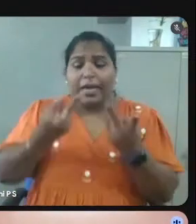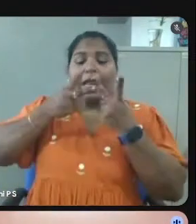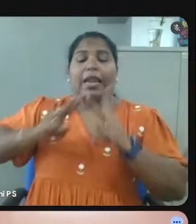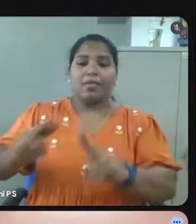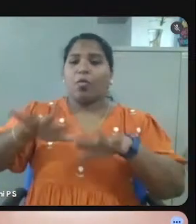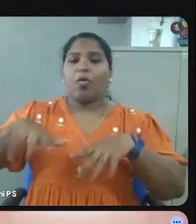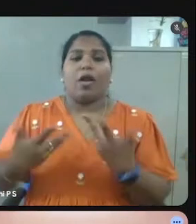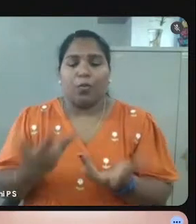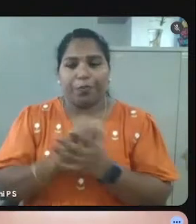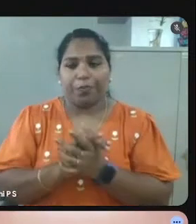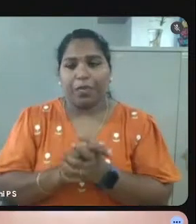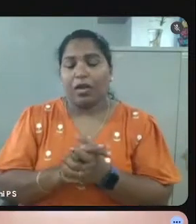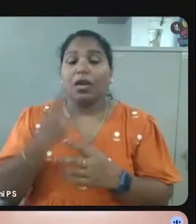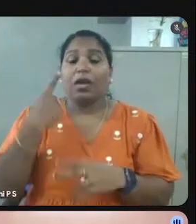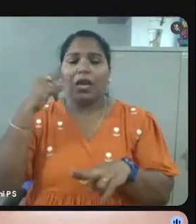ഡിസബിലിറ്റി വ്യക്തി